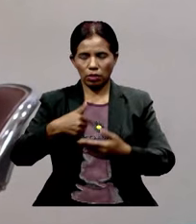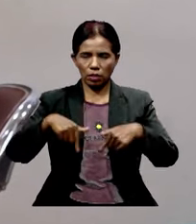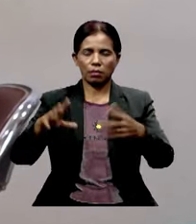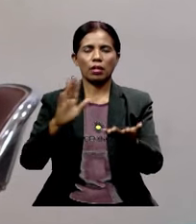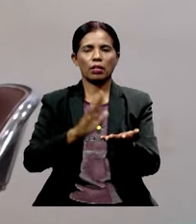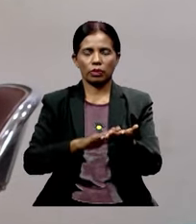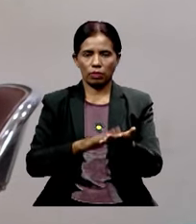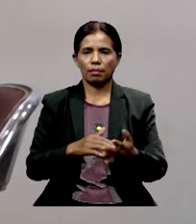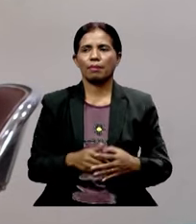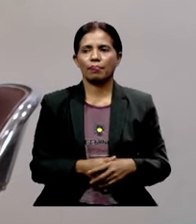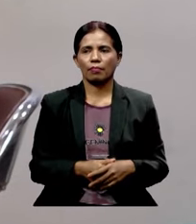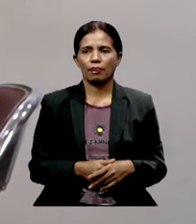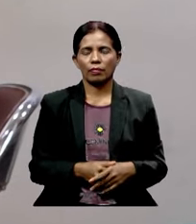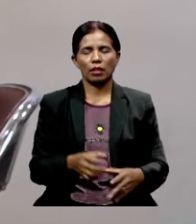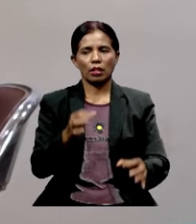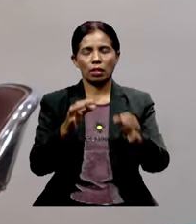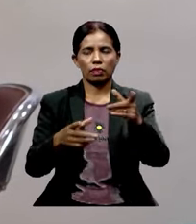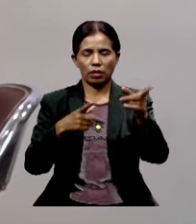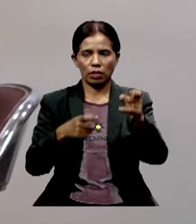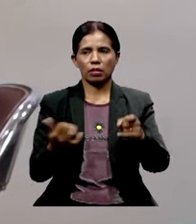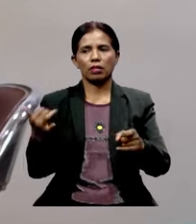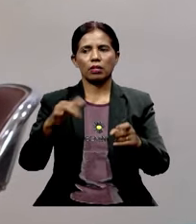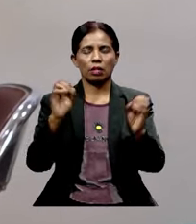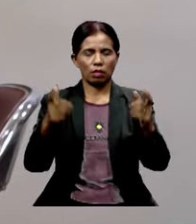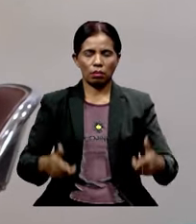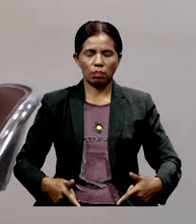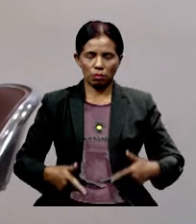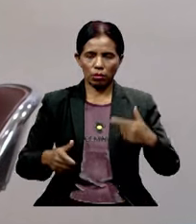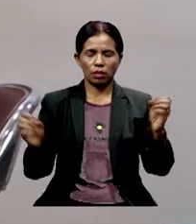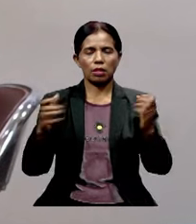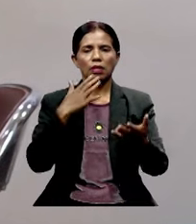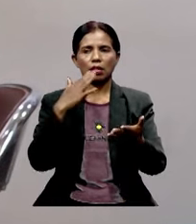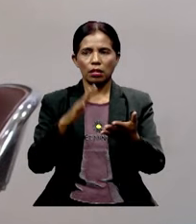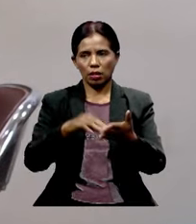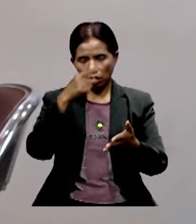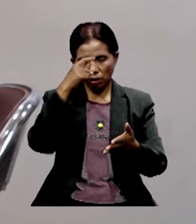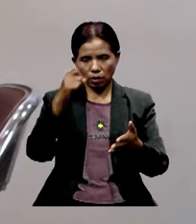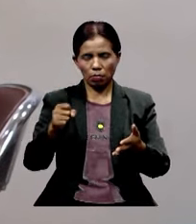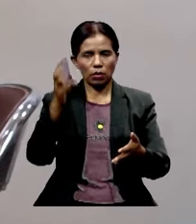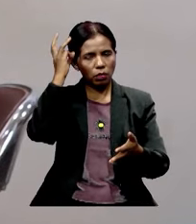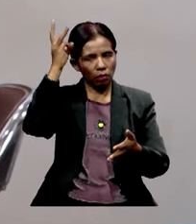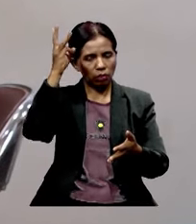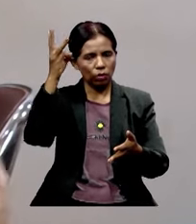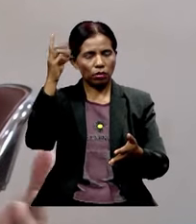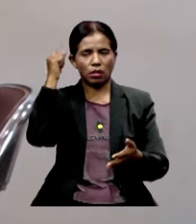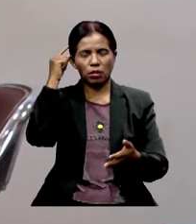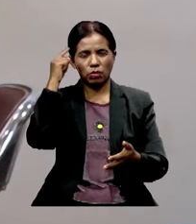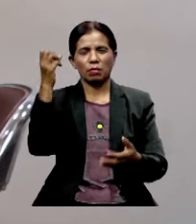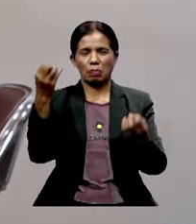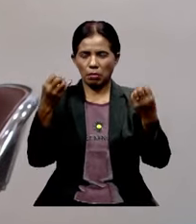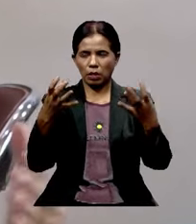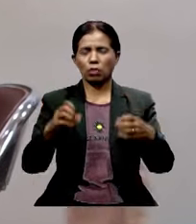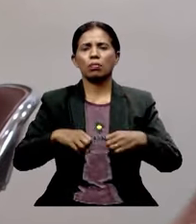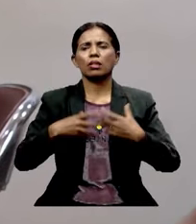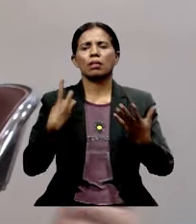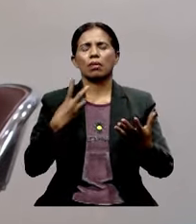ini mesum kilat lah teru itu mesti lah muris orang Amerika ini tapi sih muris kok preocupasan ya kau tak laran deh orang sama kau beli